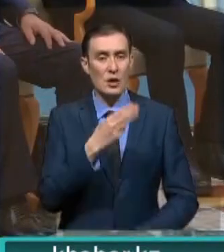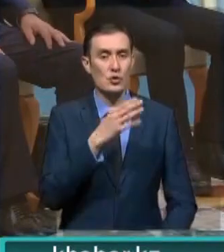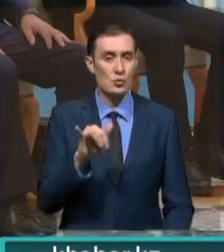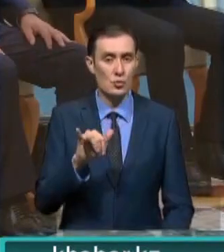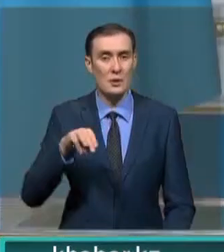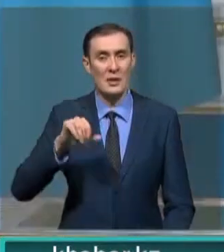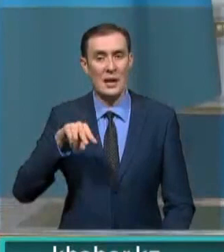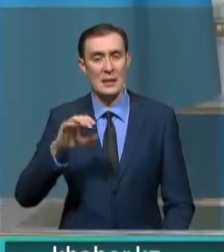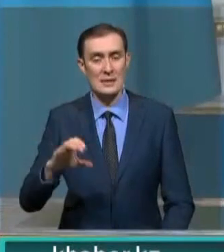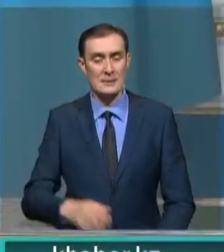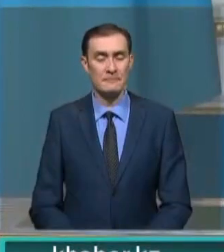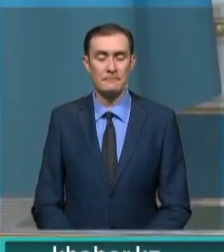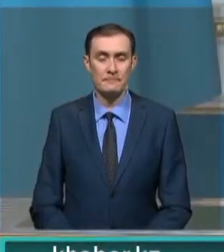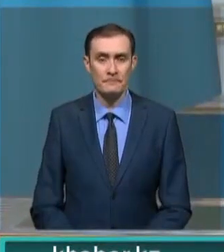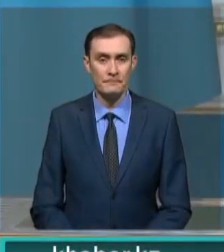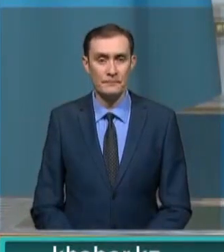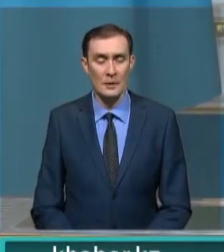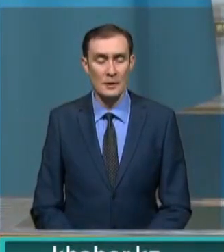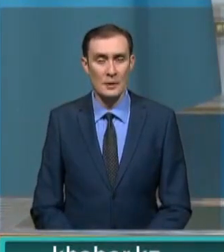и Талас.